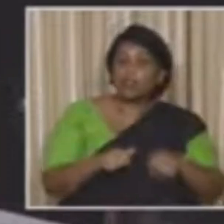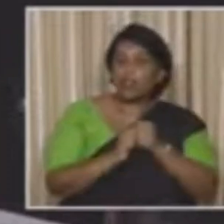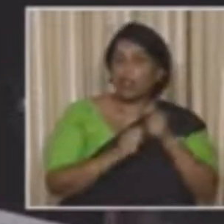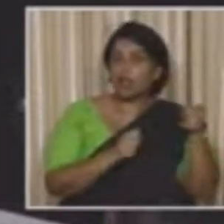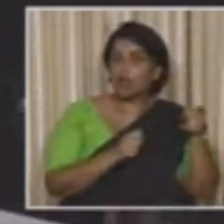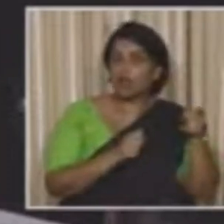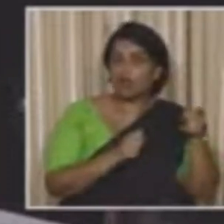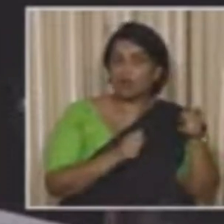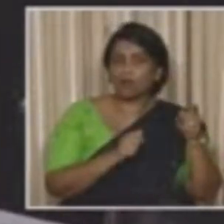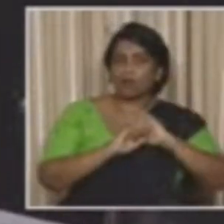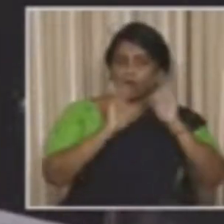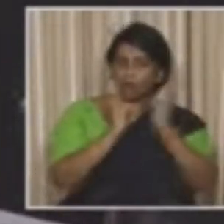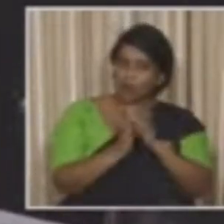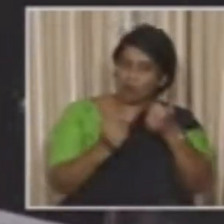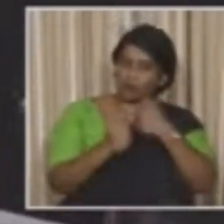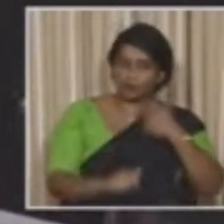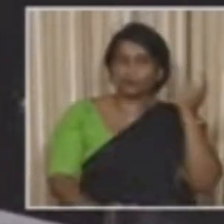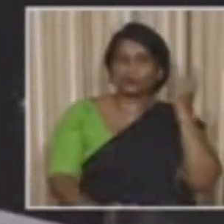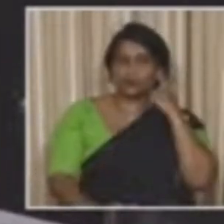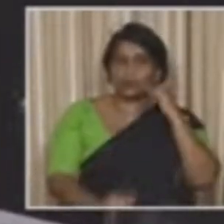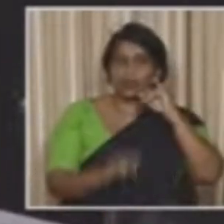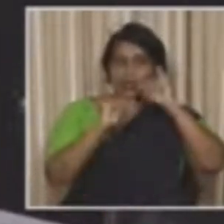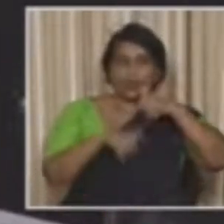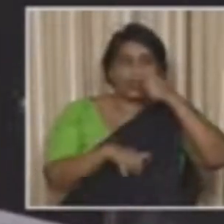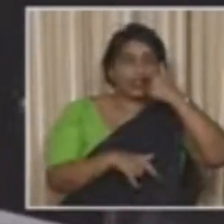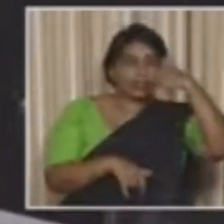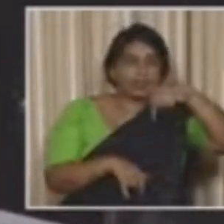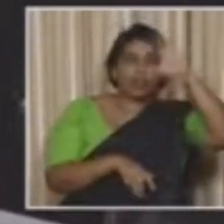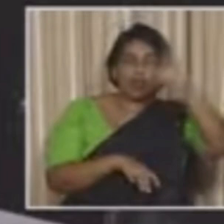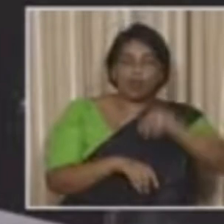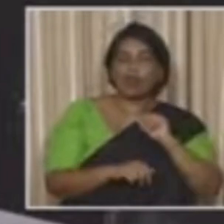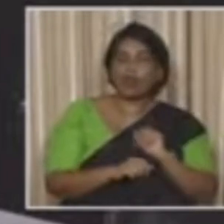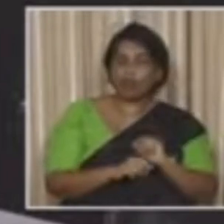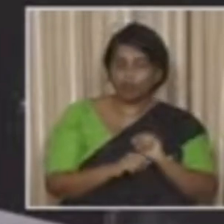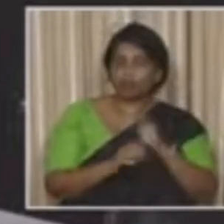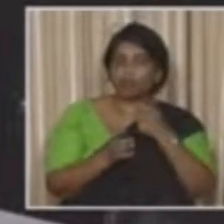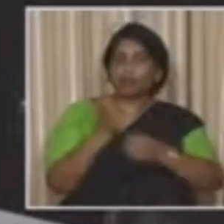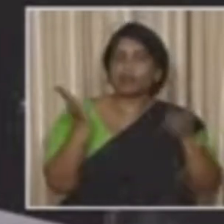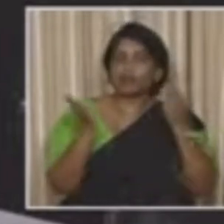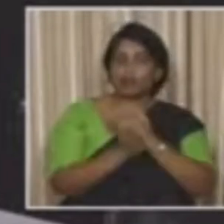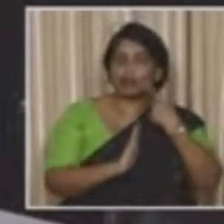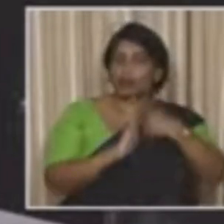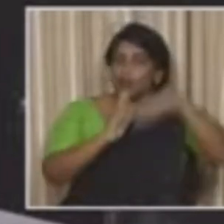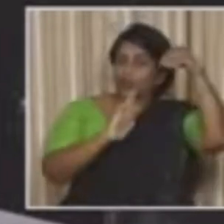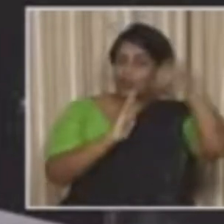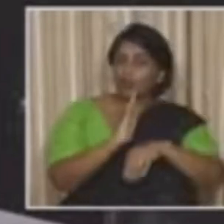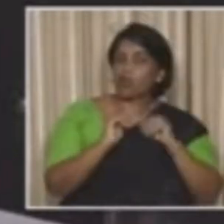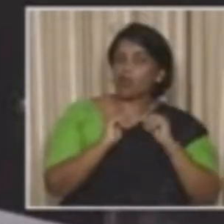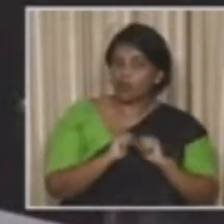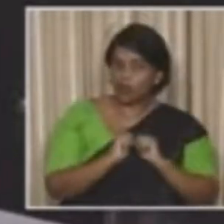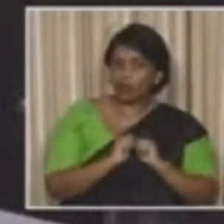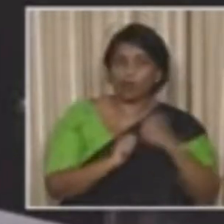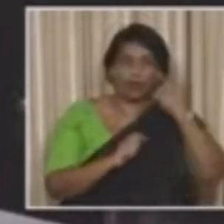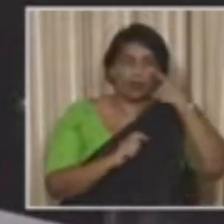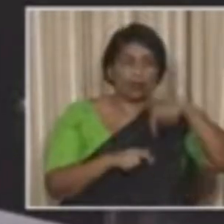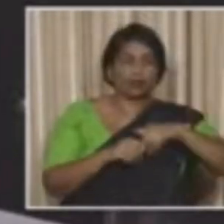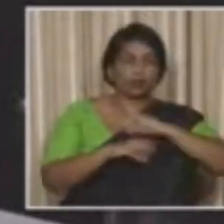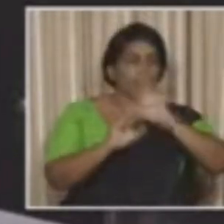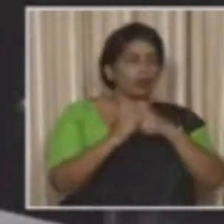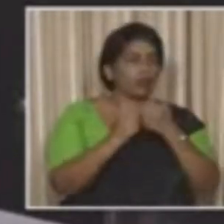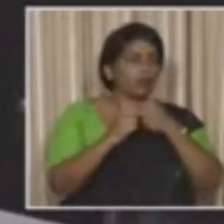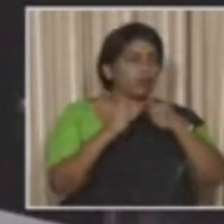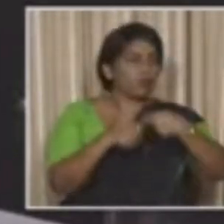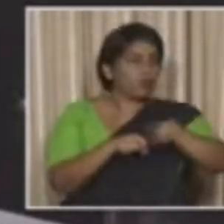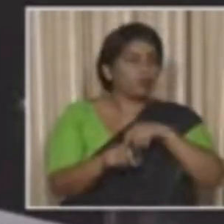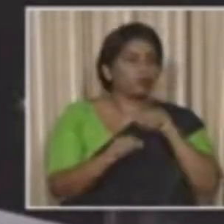වෙමින් තිබෙන්නේ ඒ සියල්ල අපි හොඳට දන්නවා බාල තෙල් ගිනාවේ කවුද අවසන් කරන්න ගමන් තුමා මෙරට ප්‍රපාතන පත් කරේ කවුද බලශක්ති ක්ෂේත්‍ර අරුබුදක් නිර්මාණය